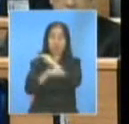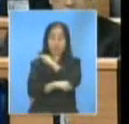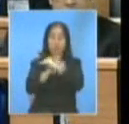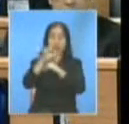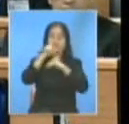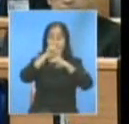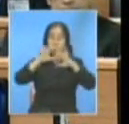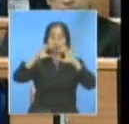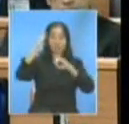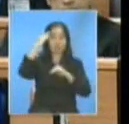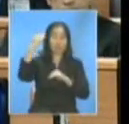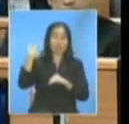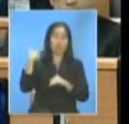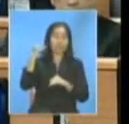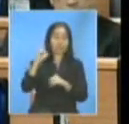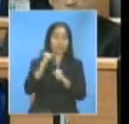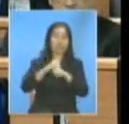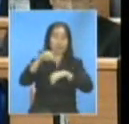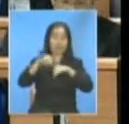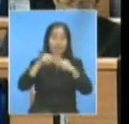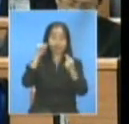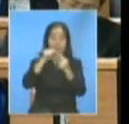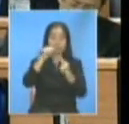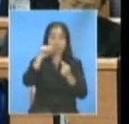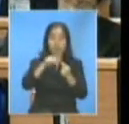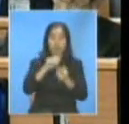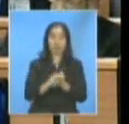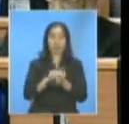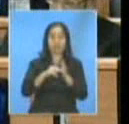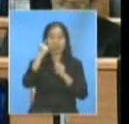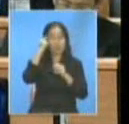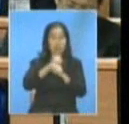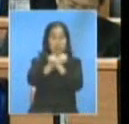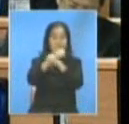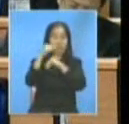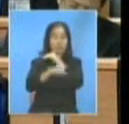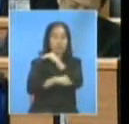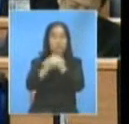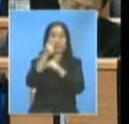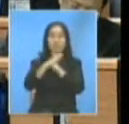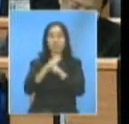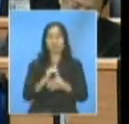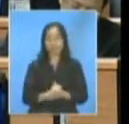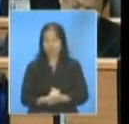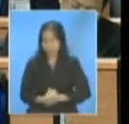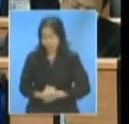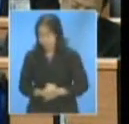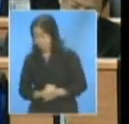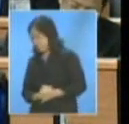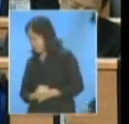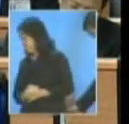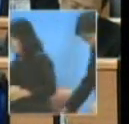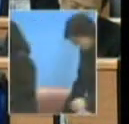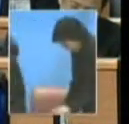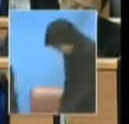าลยิ่งลักษณ์พูดถึงว่าจะไม่ให้มีการคอร์รัปชันการทุจริตท่านประธานที่เค